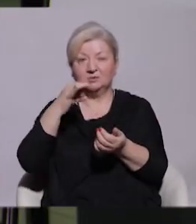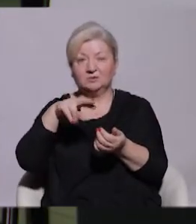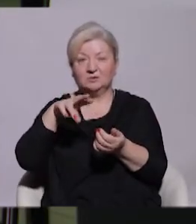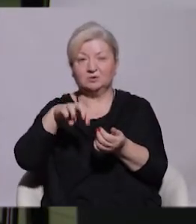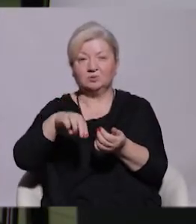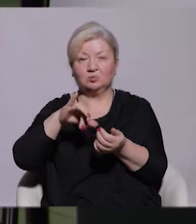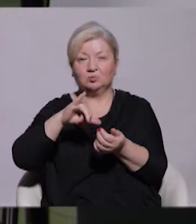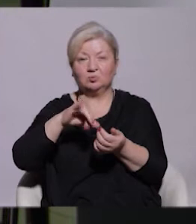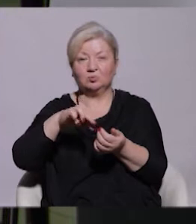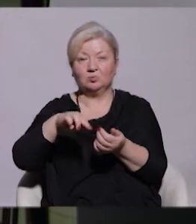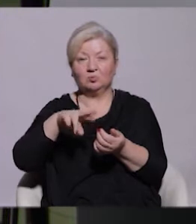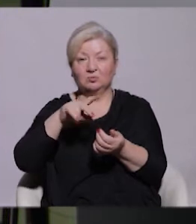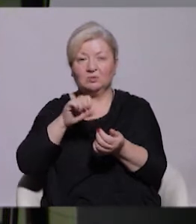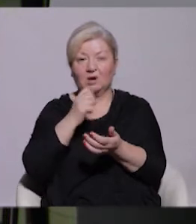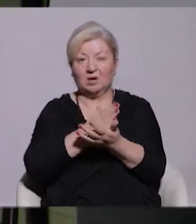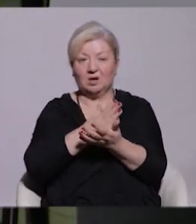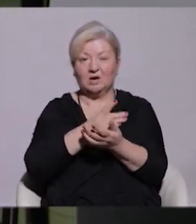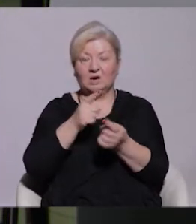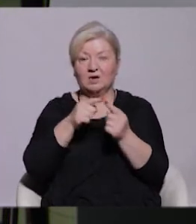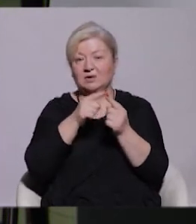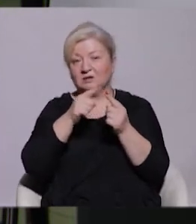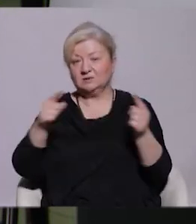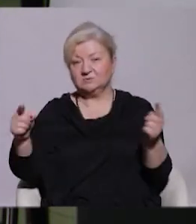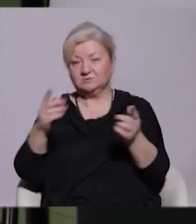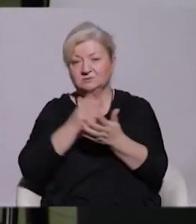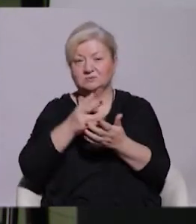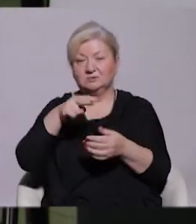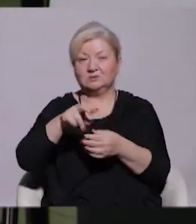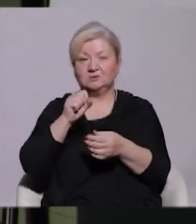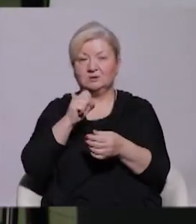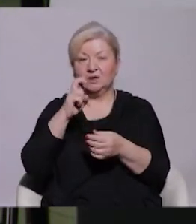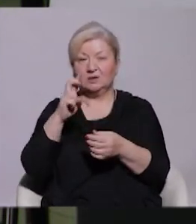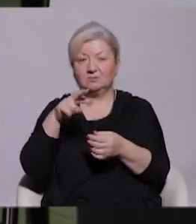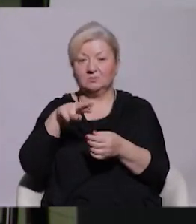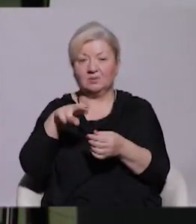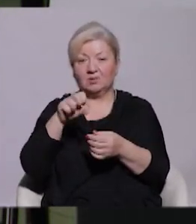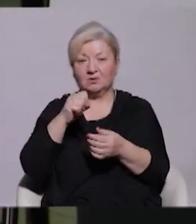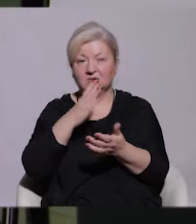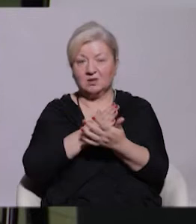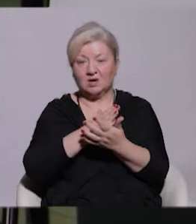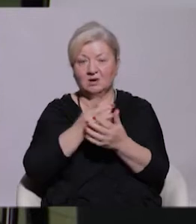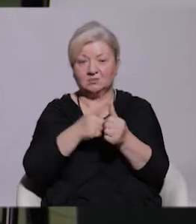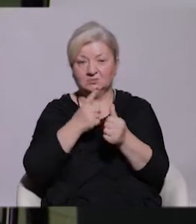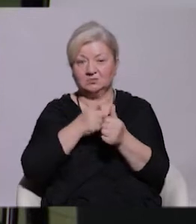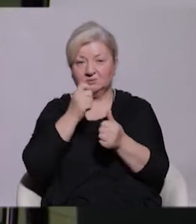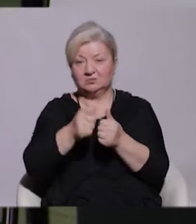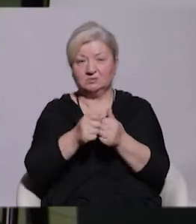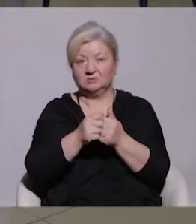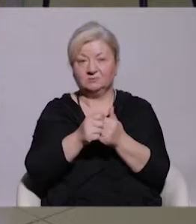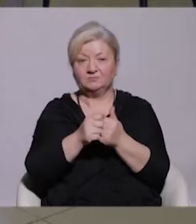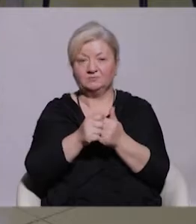ტალღის სიგრძე, აი ესეთ სასაცილო სახელი ლამბდა ქვია ბერძნული ალფავიტიდან